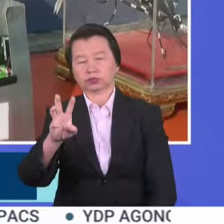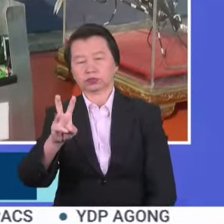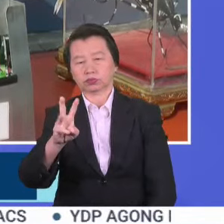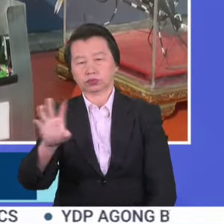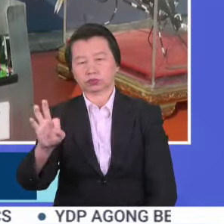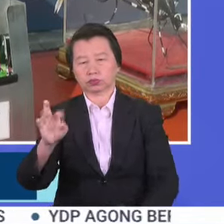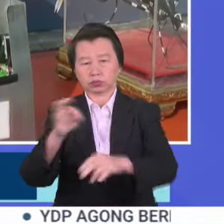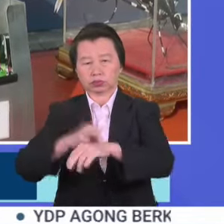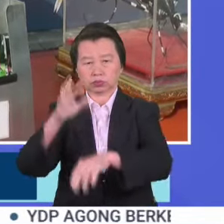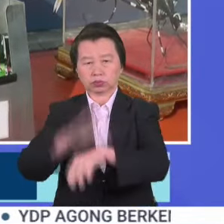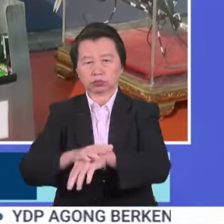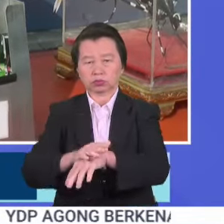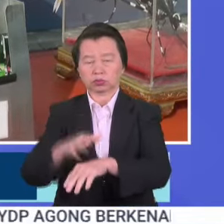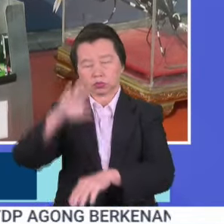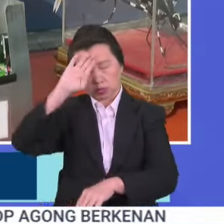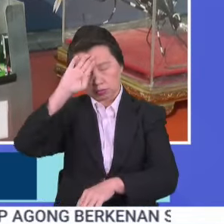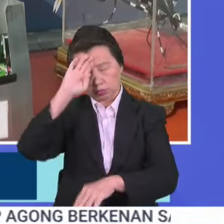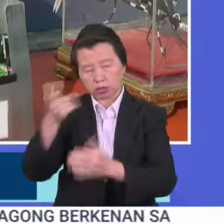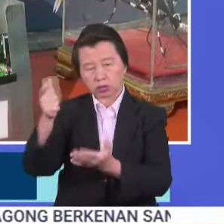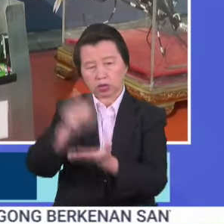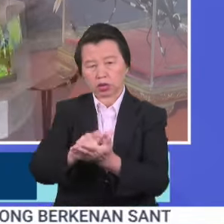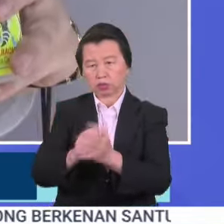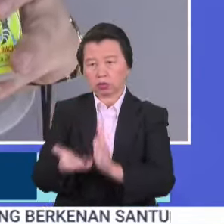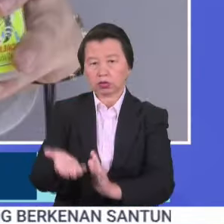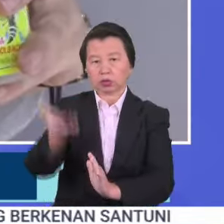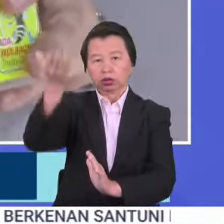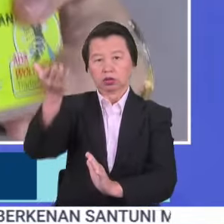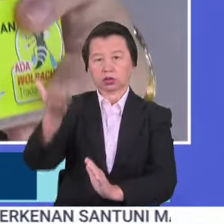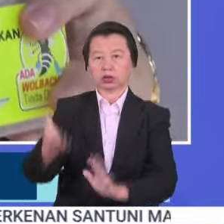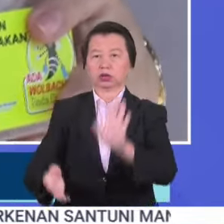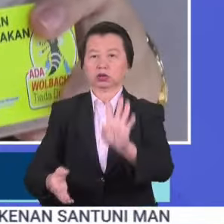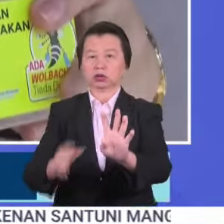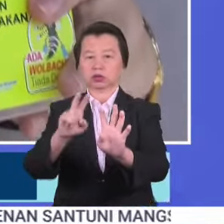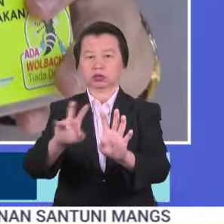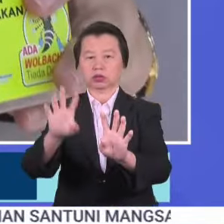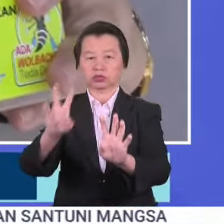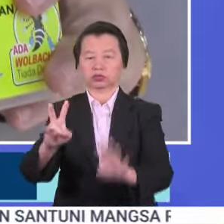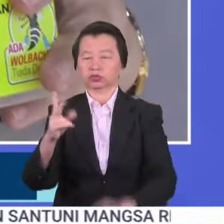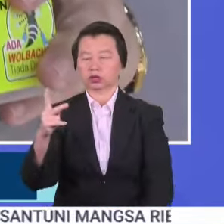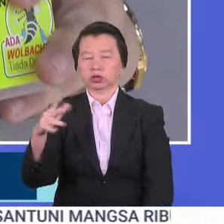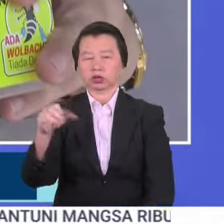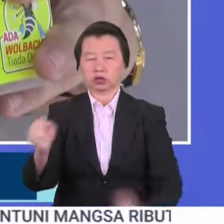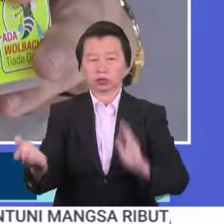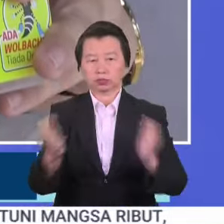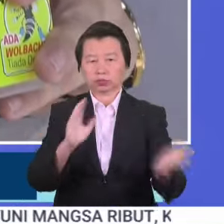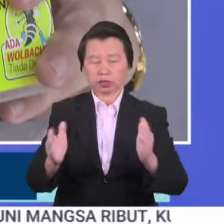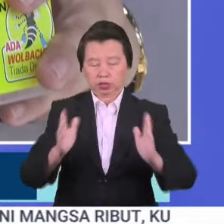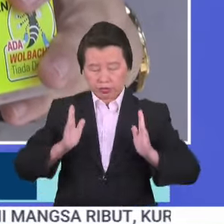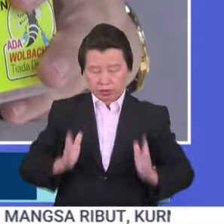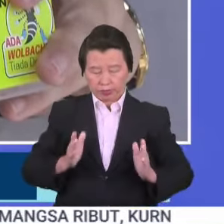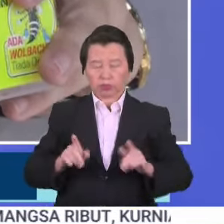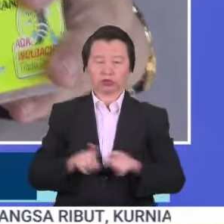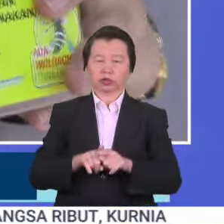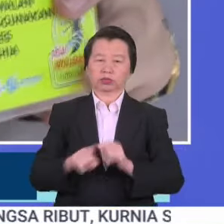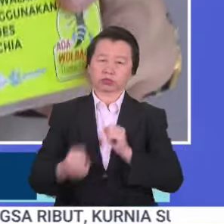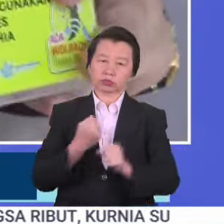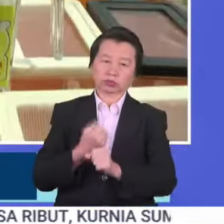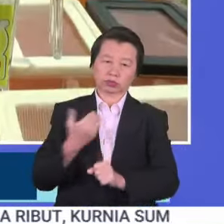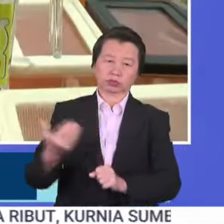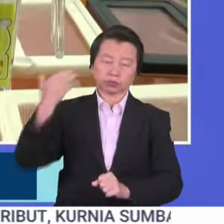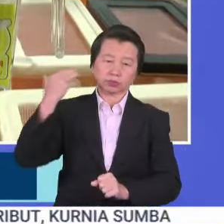kes demam denggi dilaporkan, iaitu peningkatan sehingga 427 kes berbanding tempoh yang sama tahun